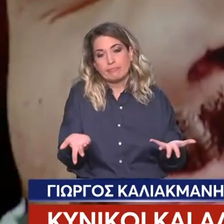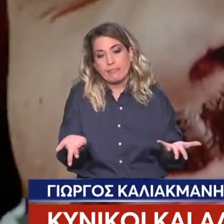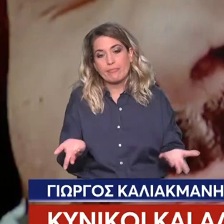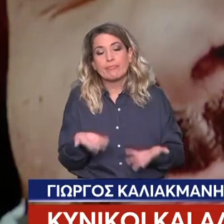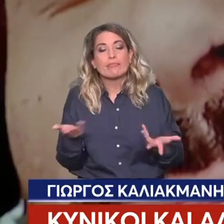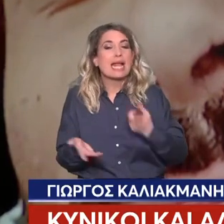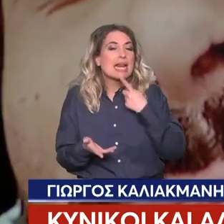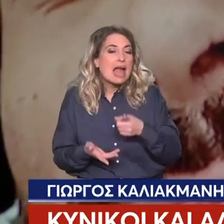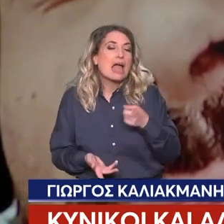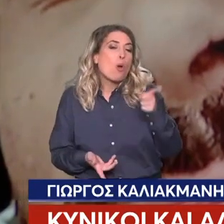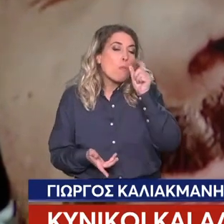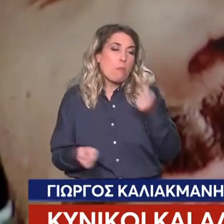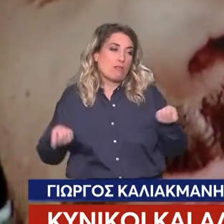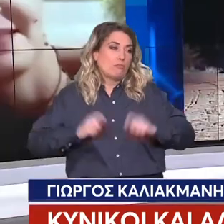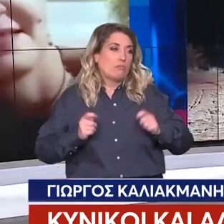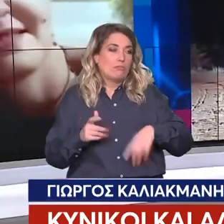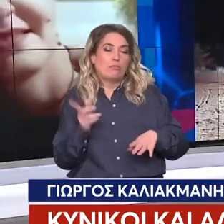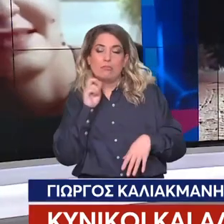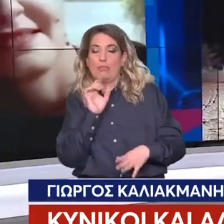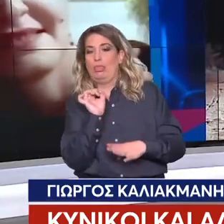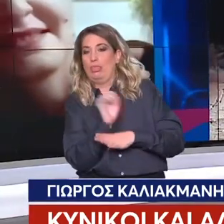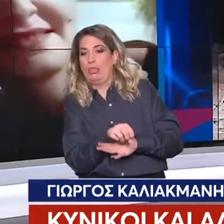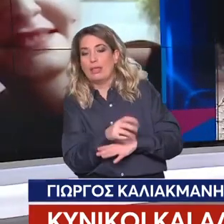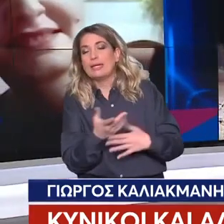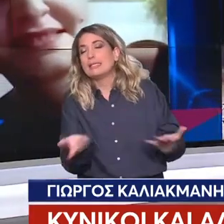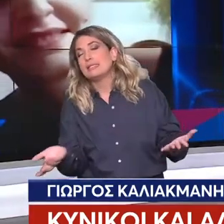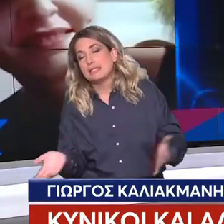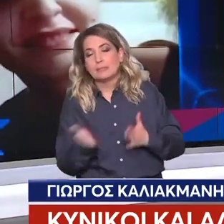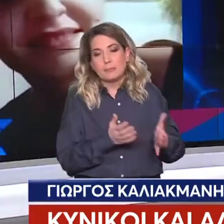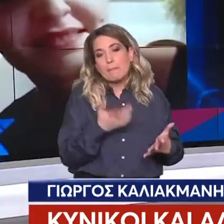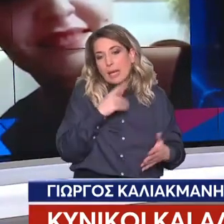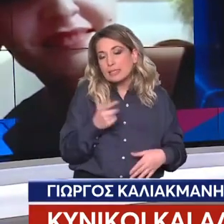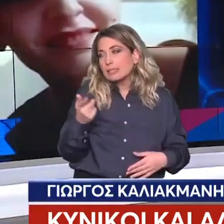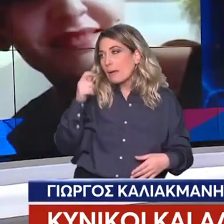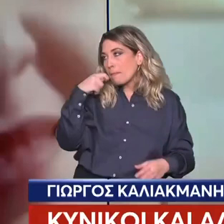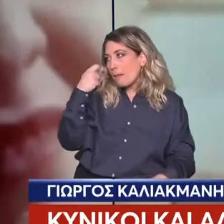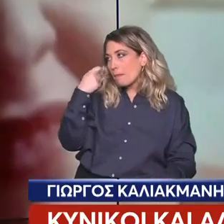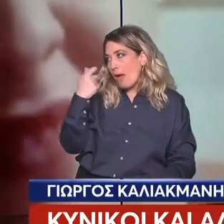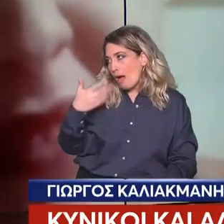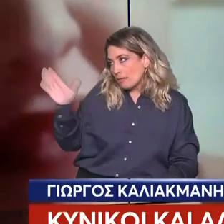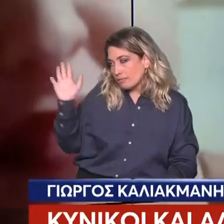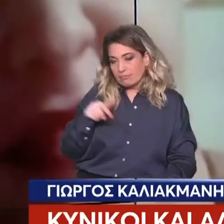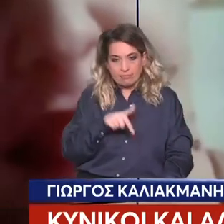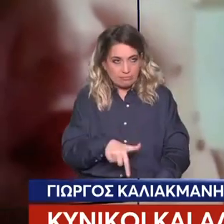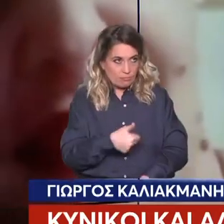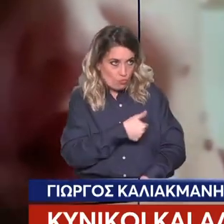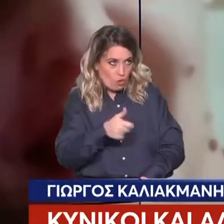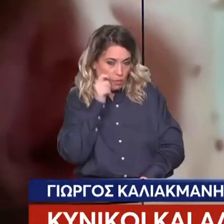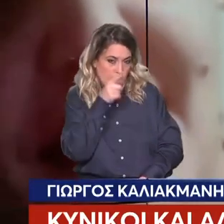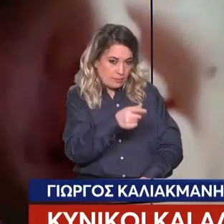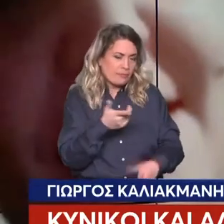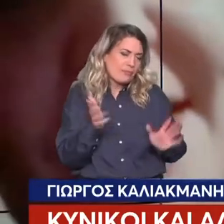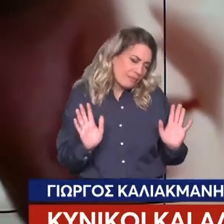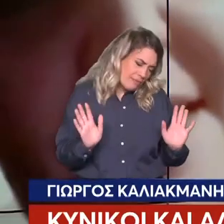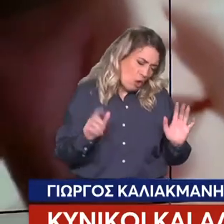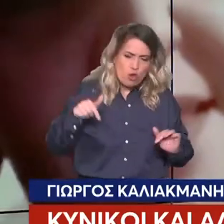τον πατέρα διάθεση επικοινωνίας. Αλλά και αυτός ο άνθρωπος μεγάλωσε σε ένα πολύ άσχημο περιβάλλον. Προδήλως, δεν δικαιολογεί τίποτα. Όχι, από όλα